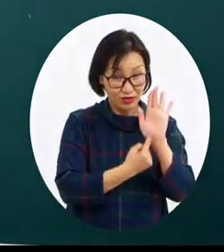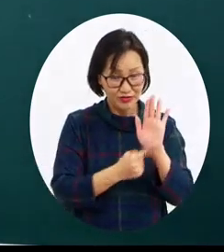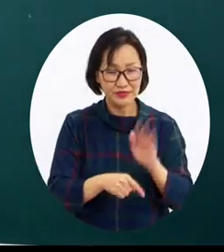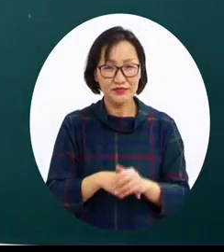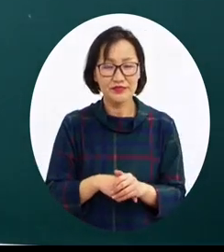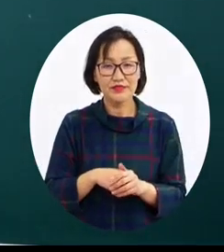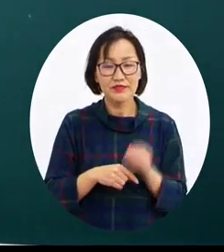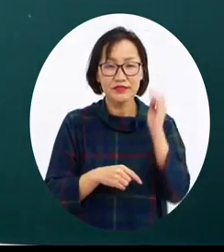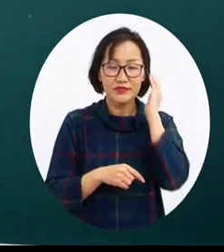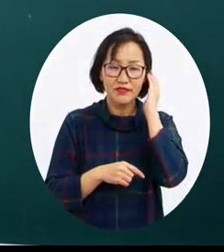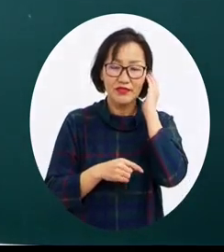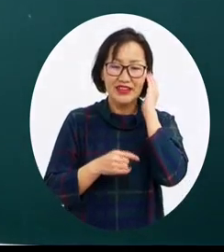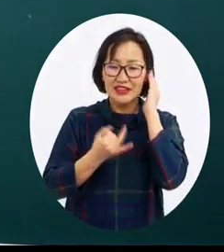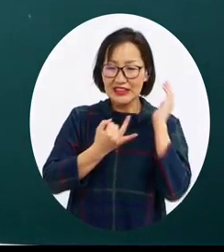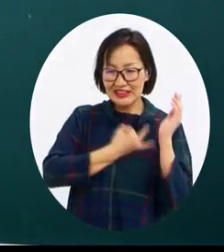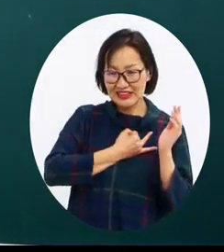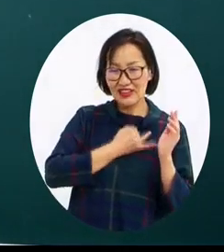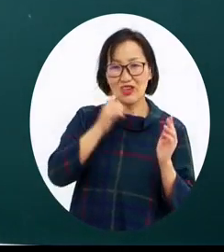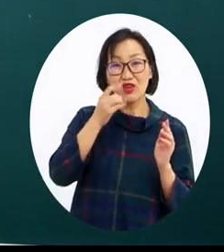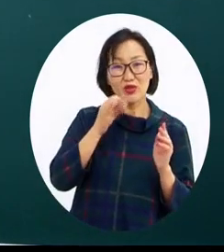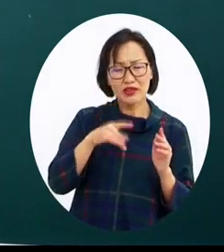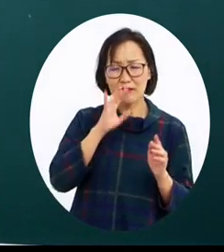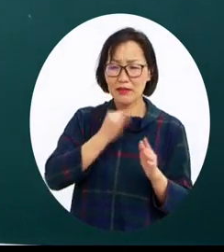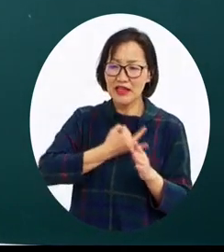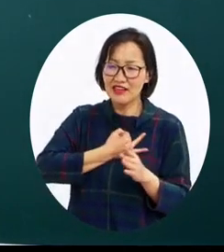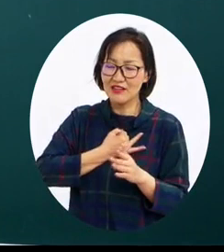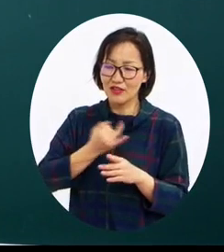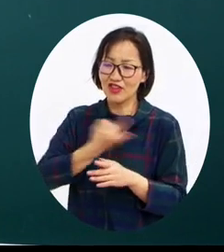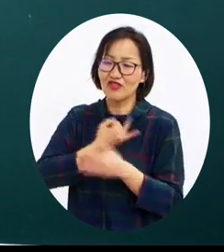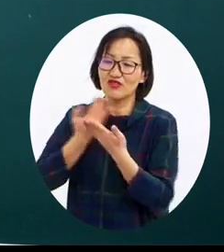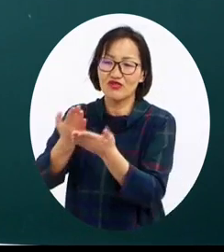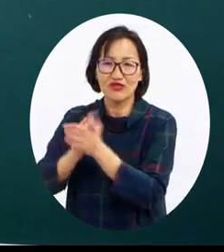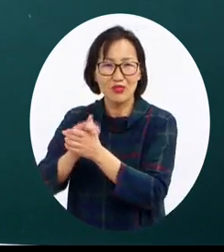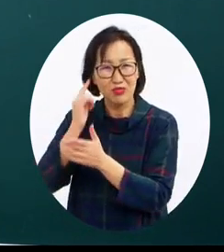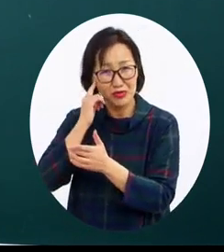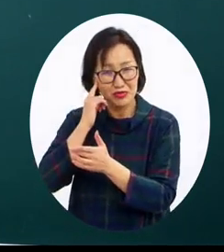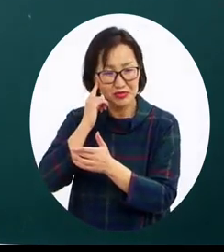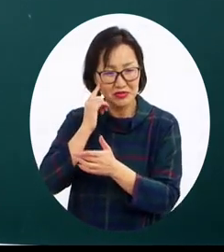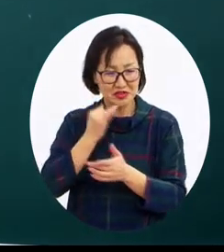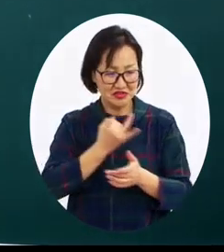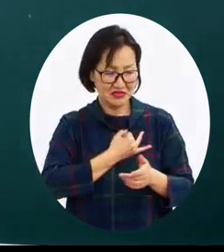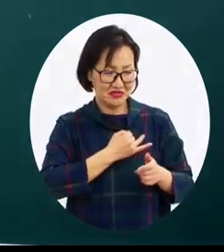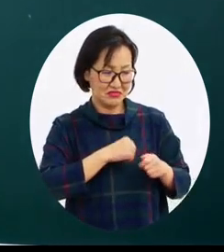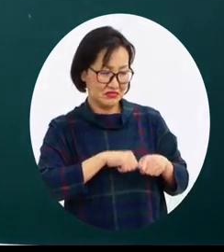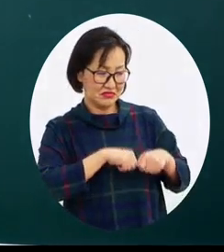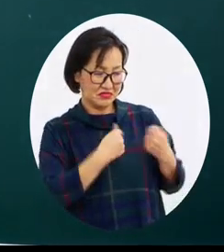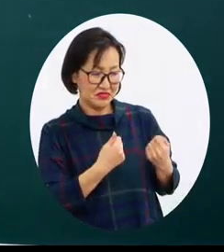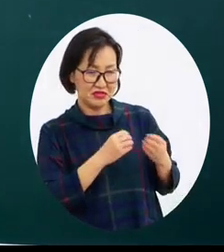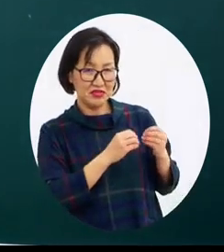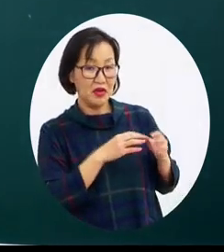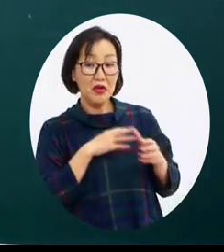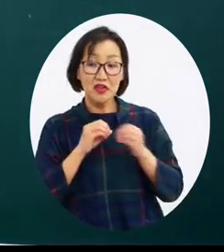итгэл хөсөрдүүлэх итгээд найдаад за хичээлээ хийчих байхаа миний хүү гэдэг бодож